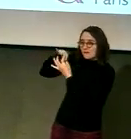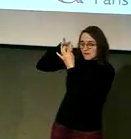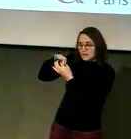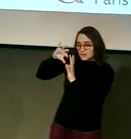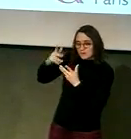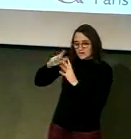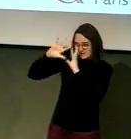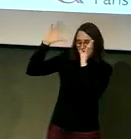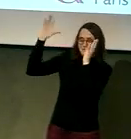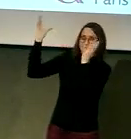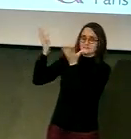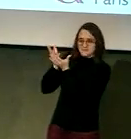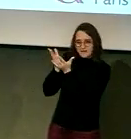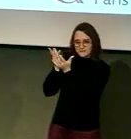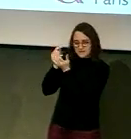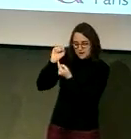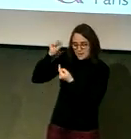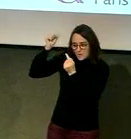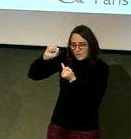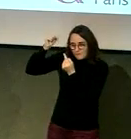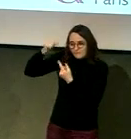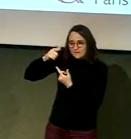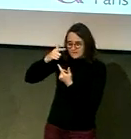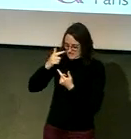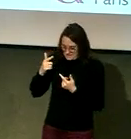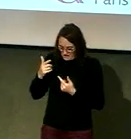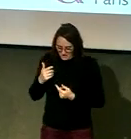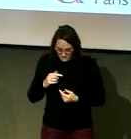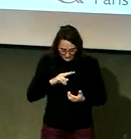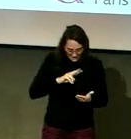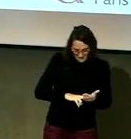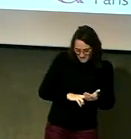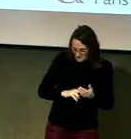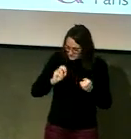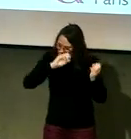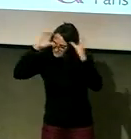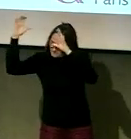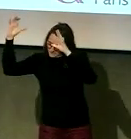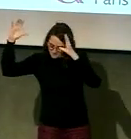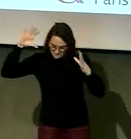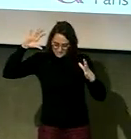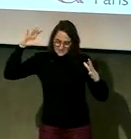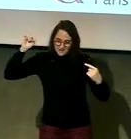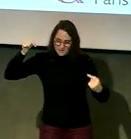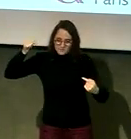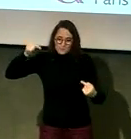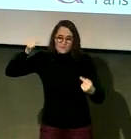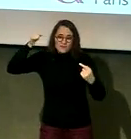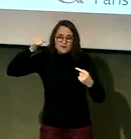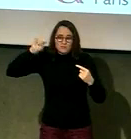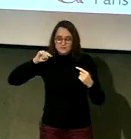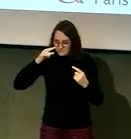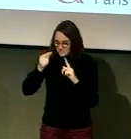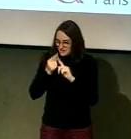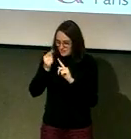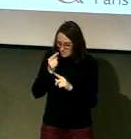qui fait partie, elle est indispensable pour relier la femme avec l'émotion, relier cette femme avec